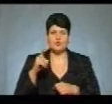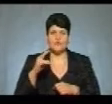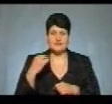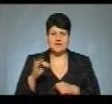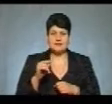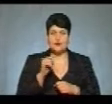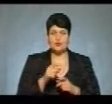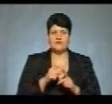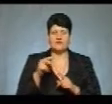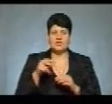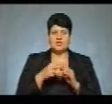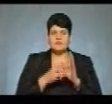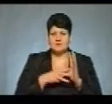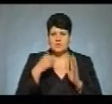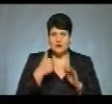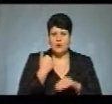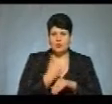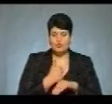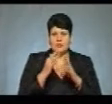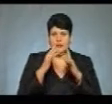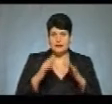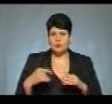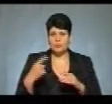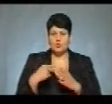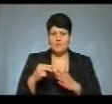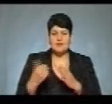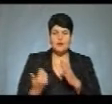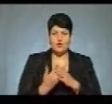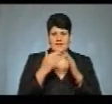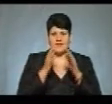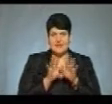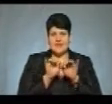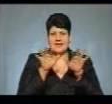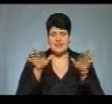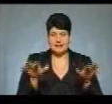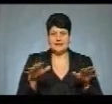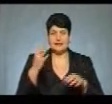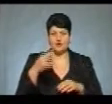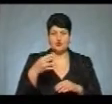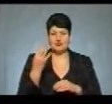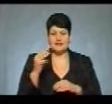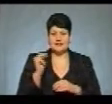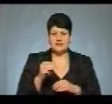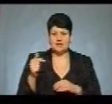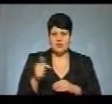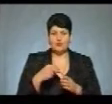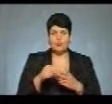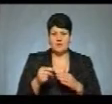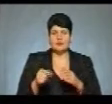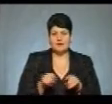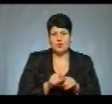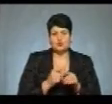у 2018-му для головної ялинки області закупили нові гілки на суму 44 тисячі гривень, придбали також